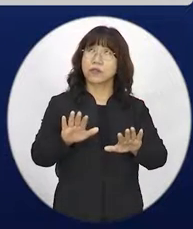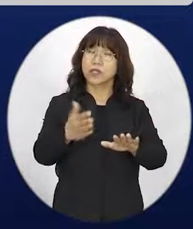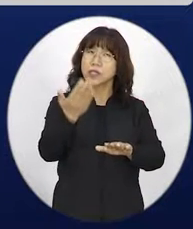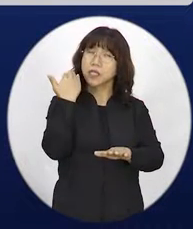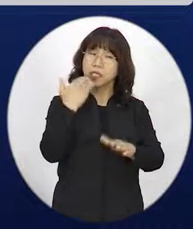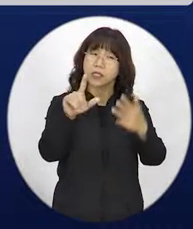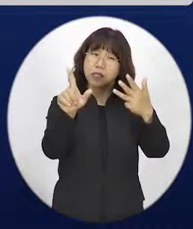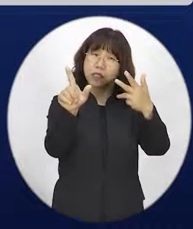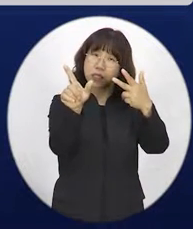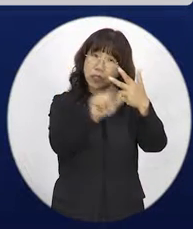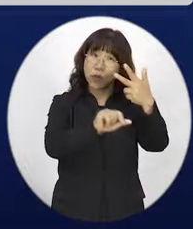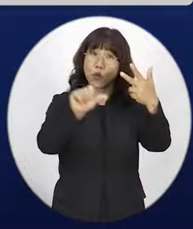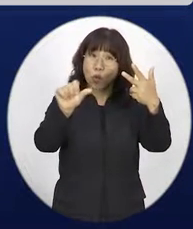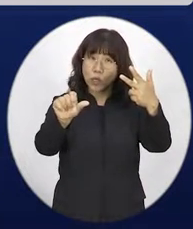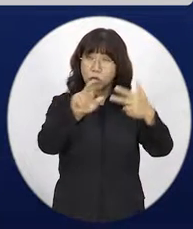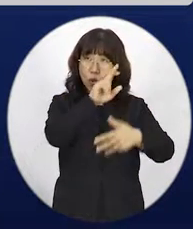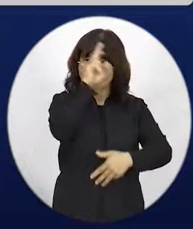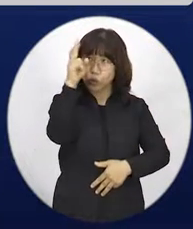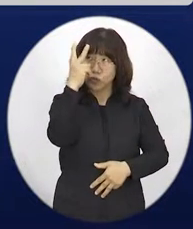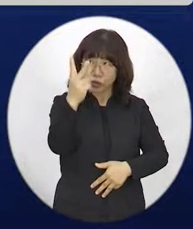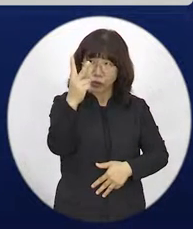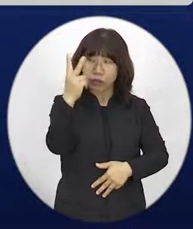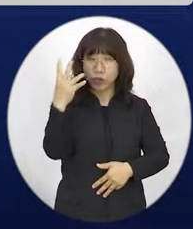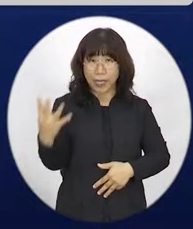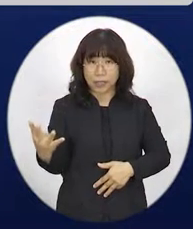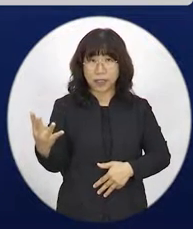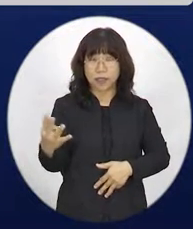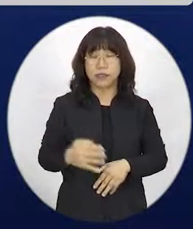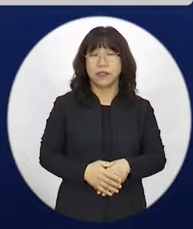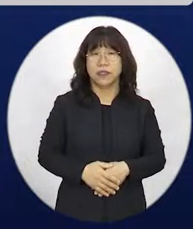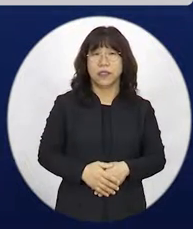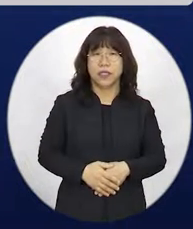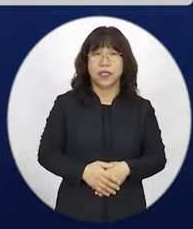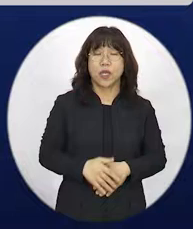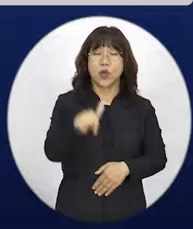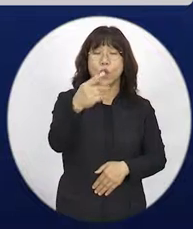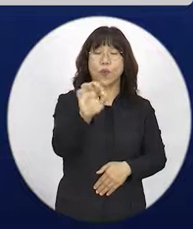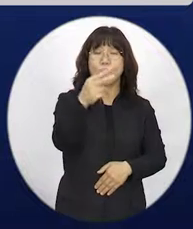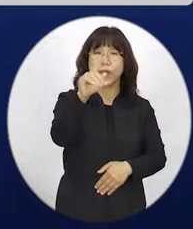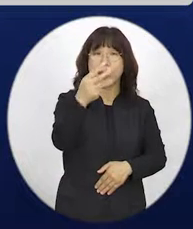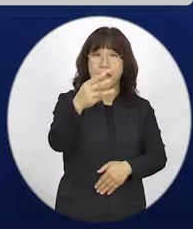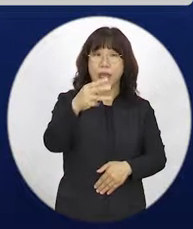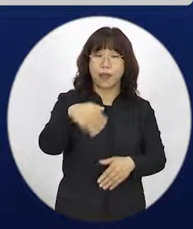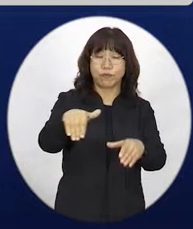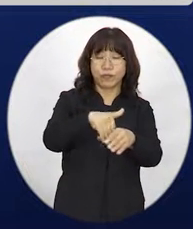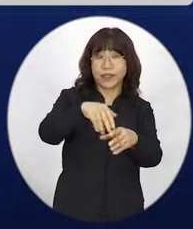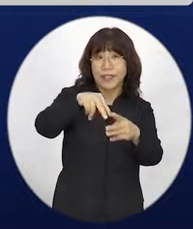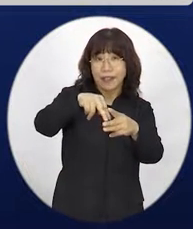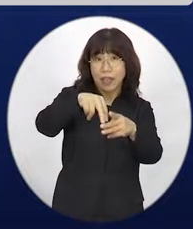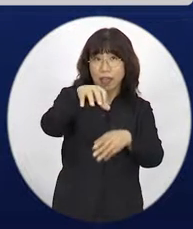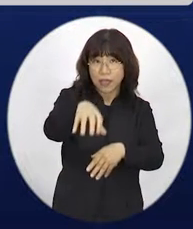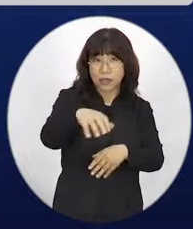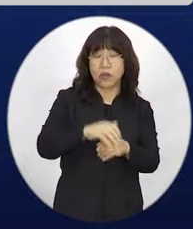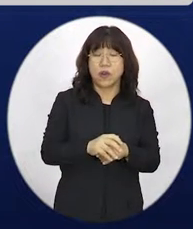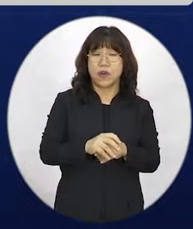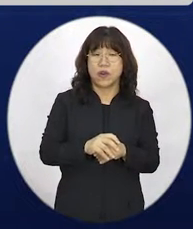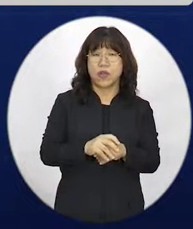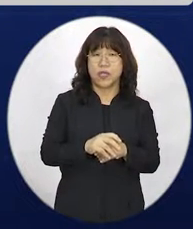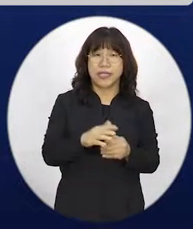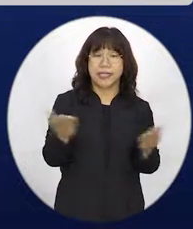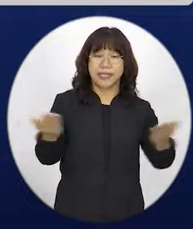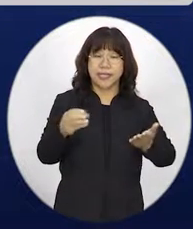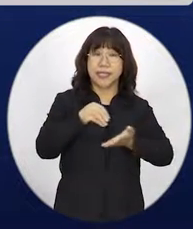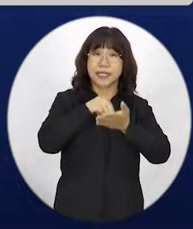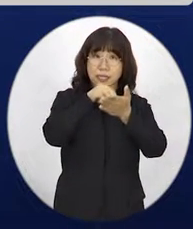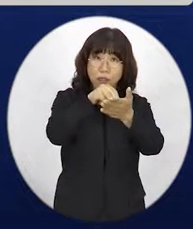지난 7월 5일 오후 2시부터 4시까지 곰달래 문화 복지 센터 7층 강당에서 2022 강서구 취업